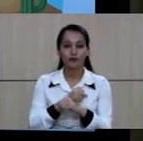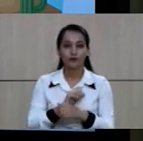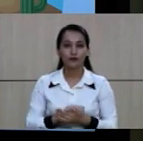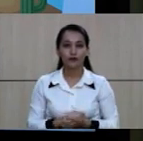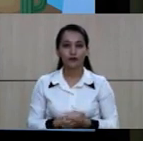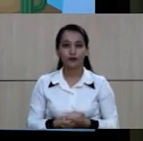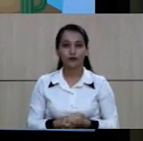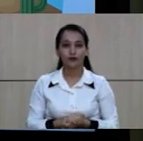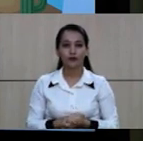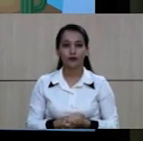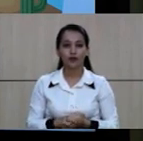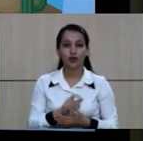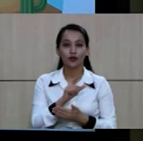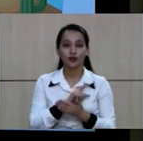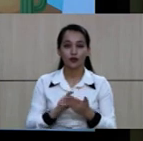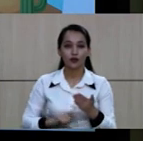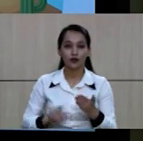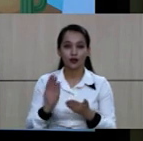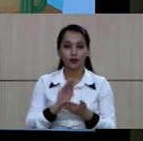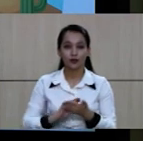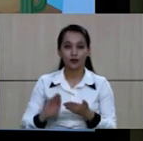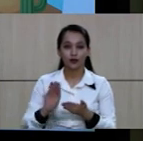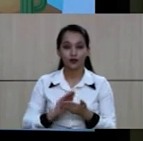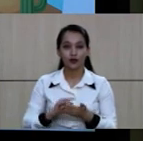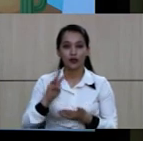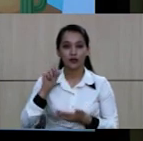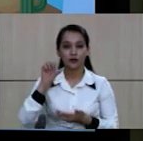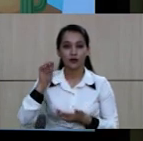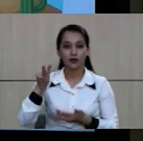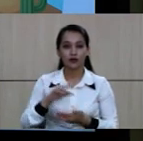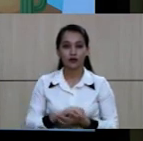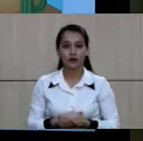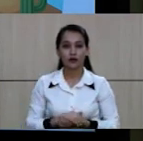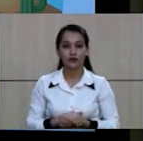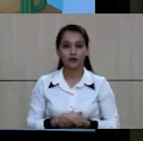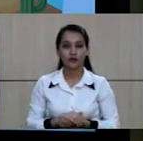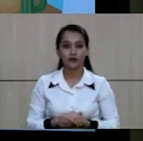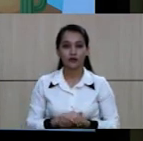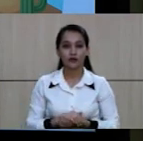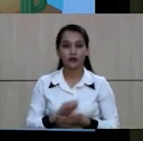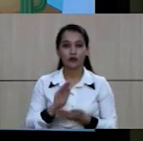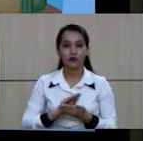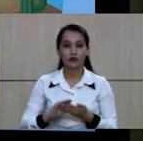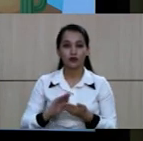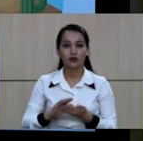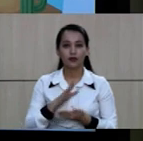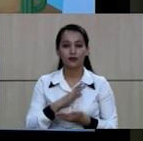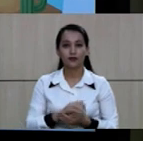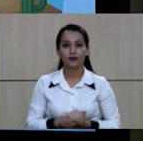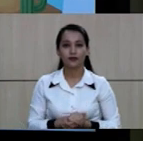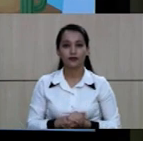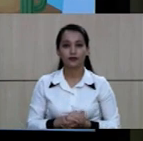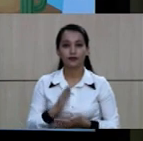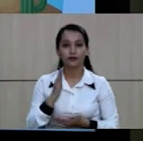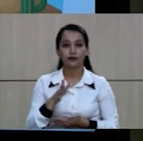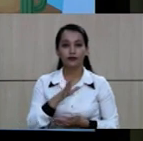Bu she'riy tarzda keladigan masalda quyidagicha bayon etiladi. Bor